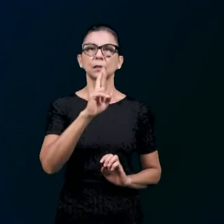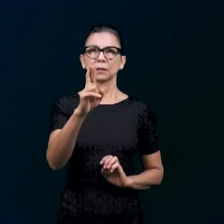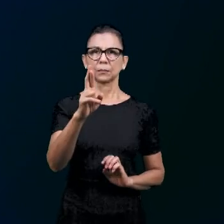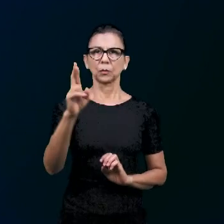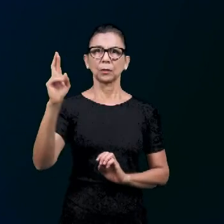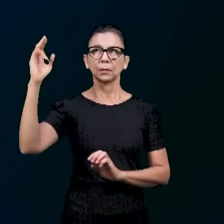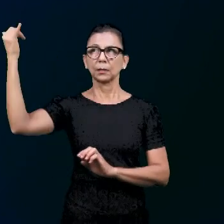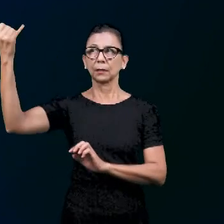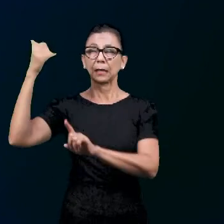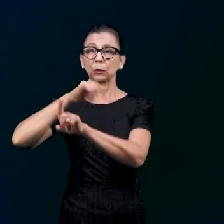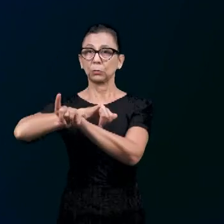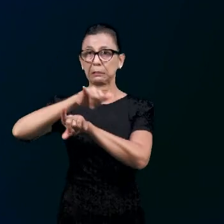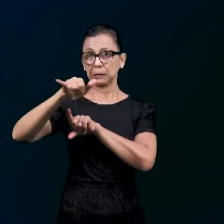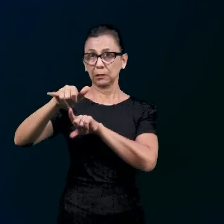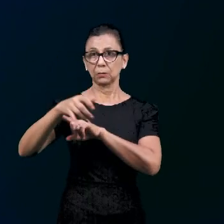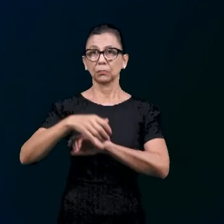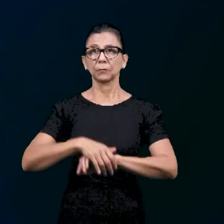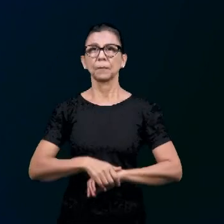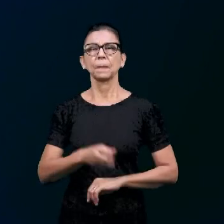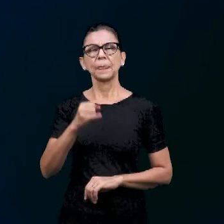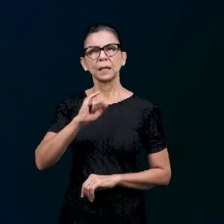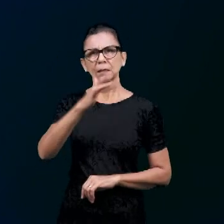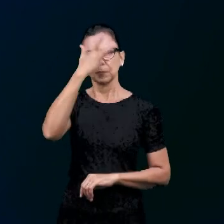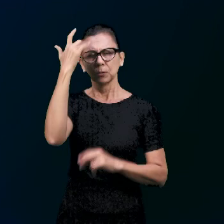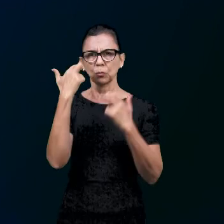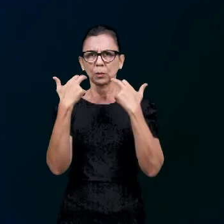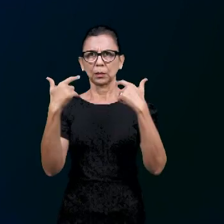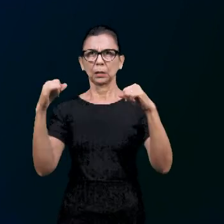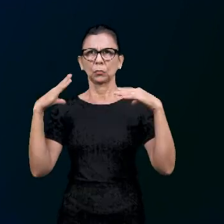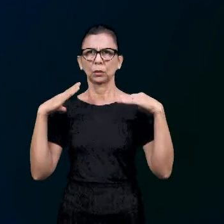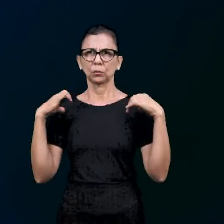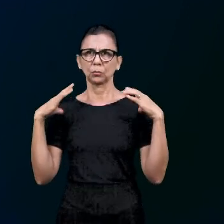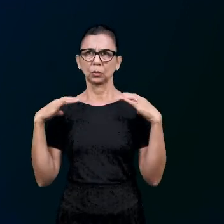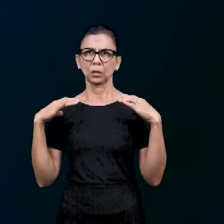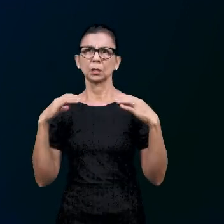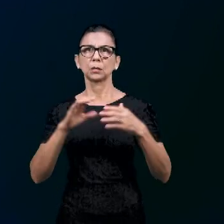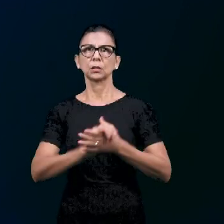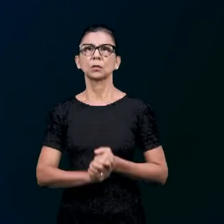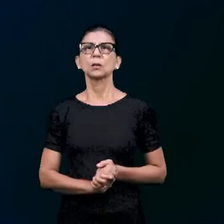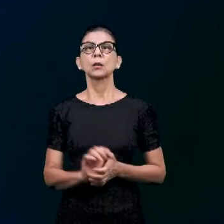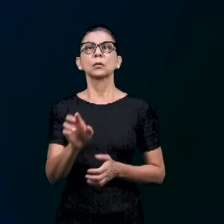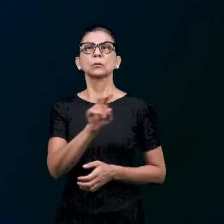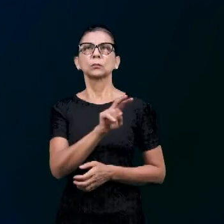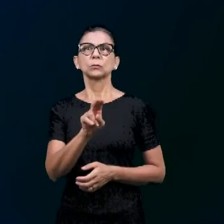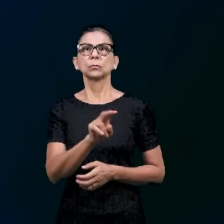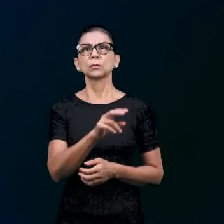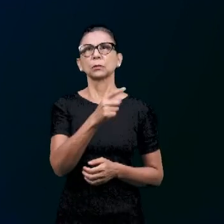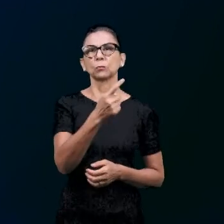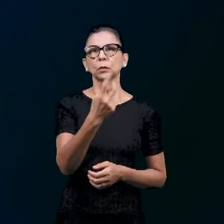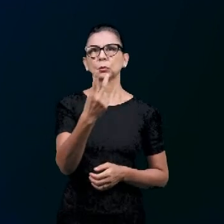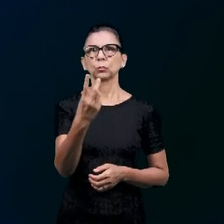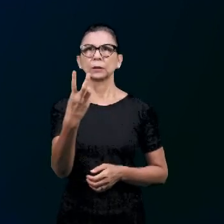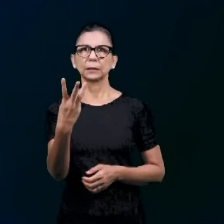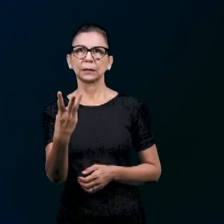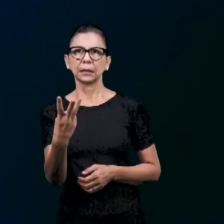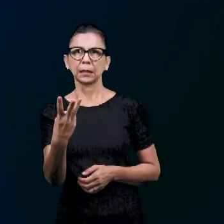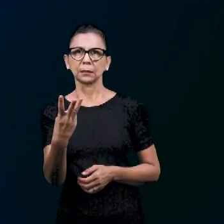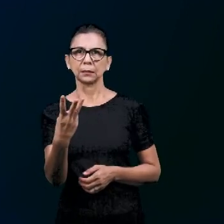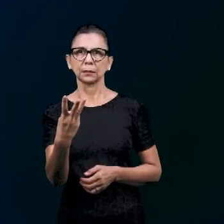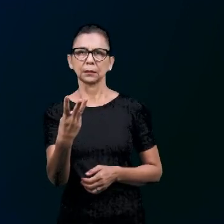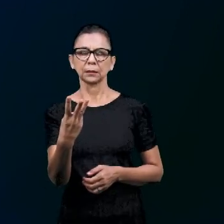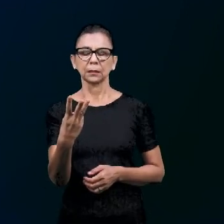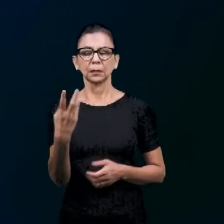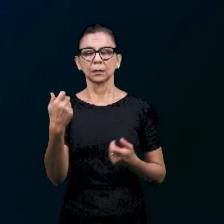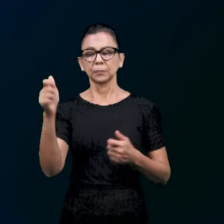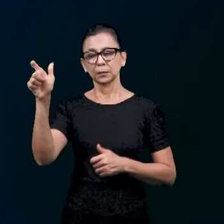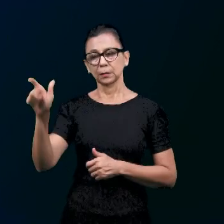27. Et si quelqu'un parle langue inconnue, que cela se fasse par deux ou trois